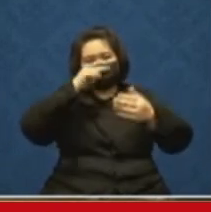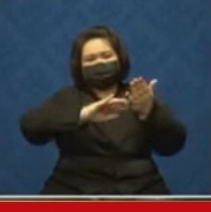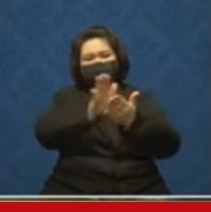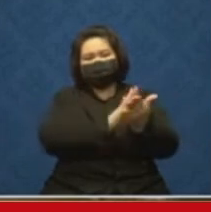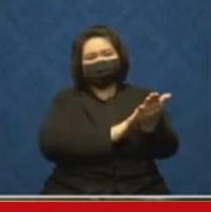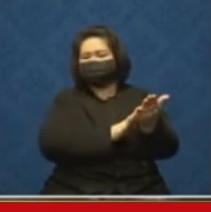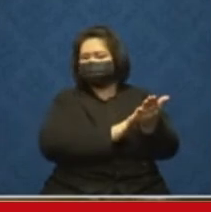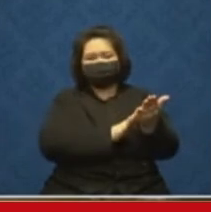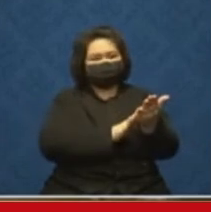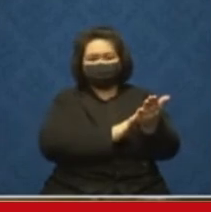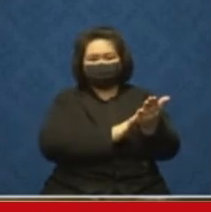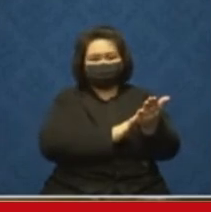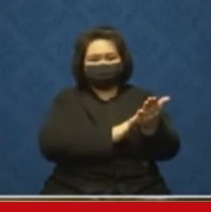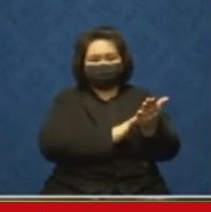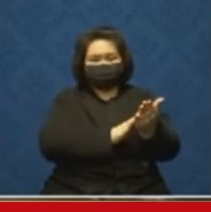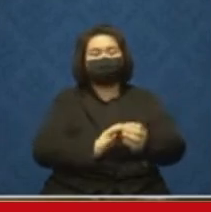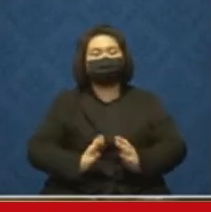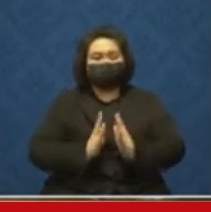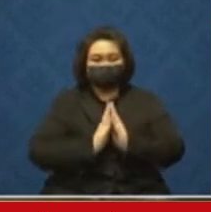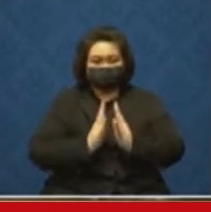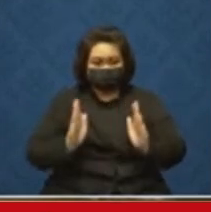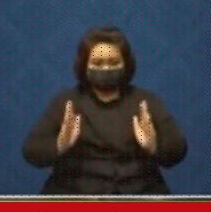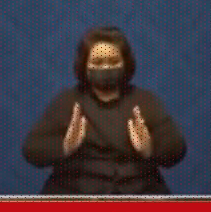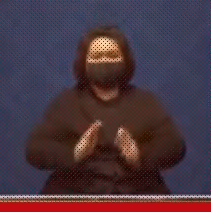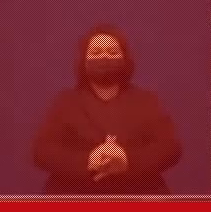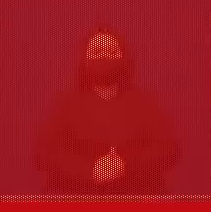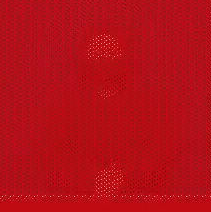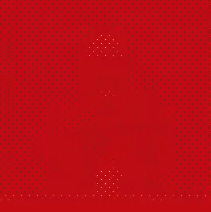แผนดนได้ต่ไปครับกลขอบคุครับ